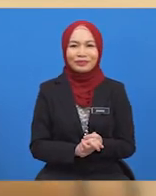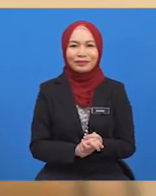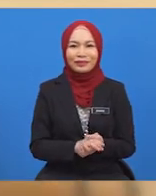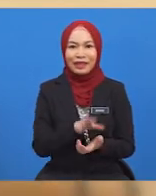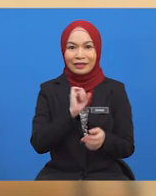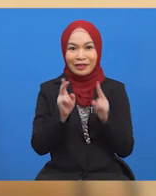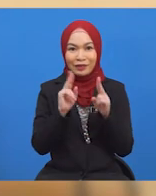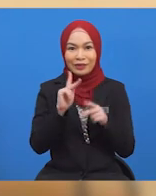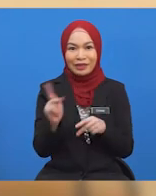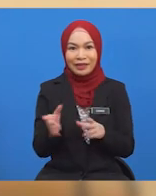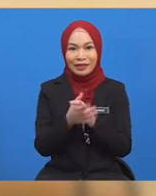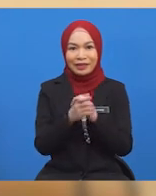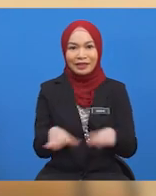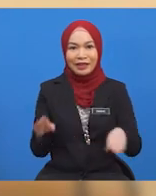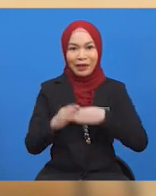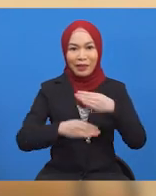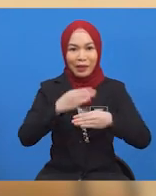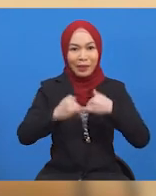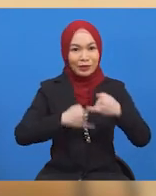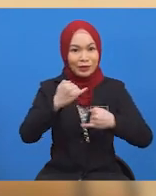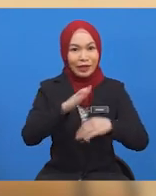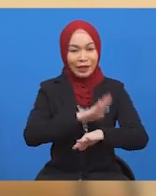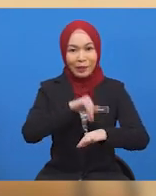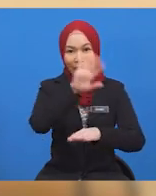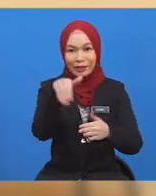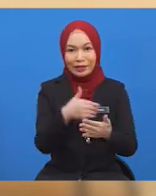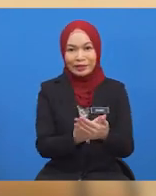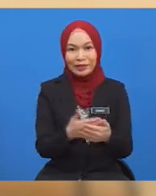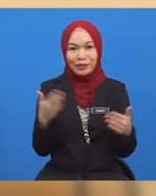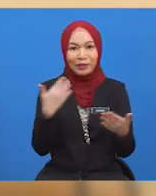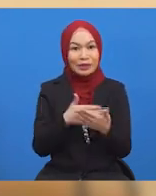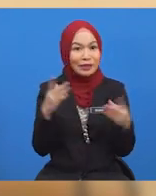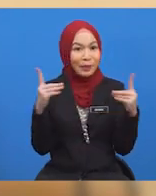Cikgu Azlima ucapkan selamat maju jaya kepada semua murid sehingga